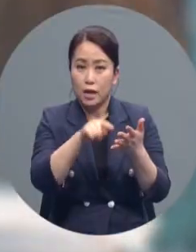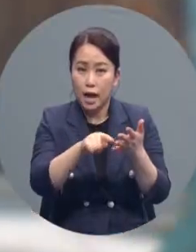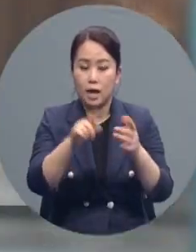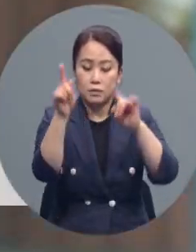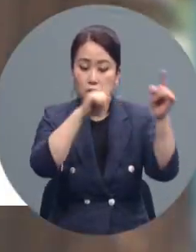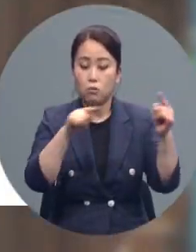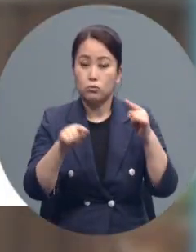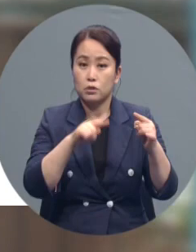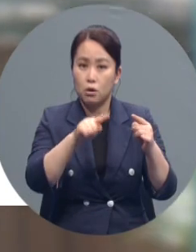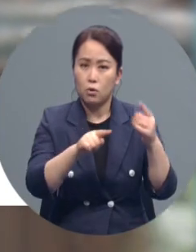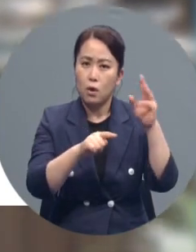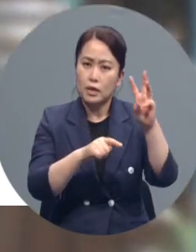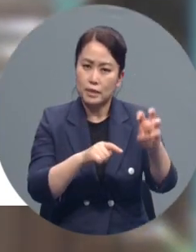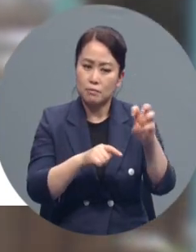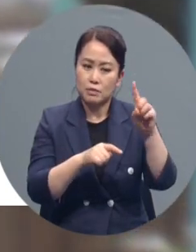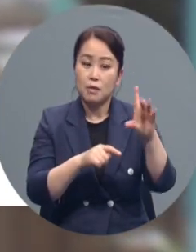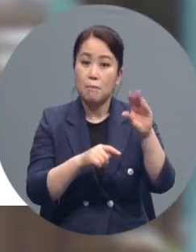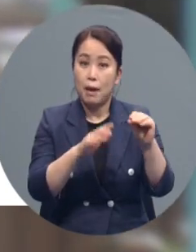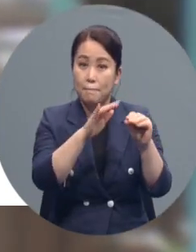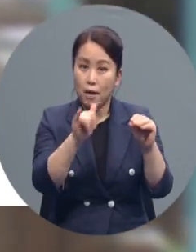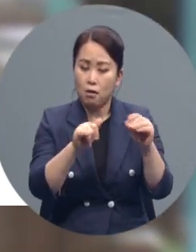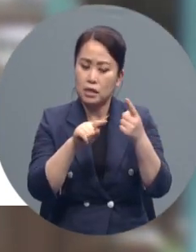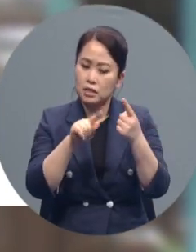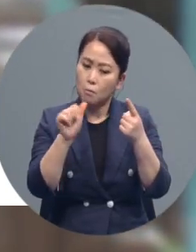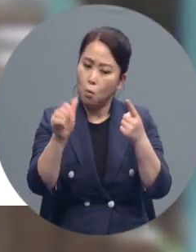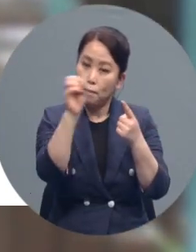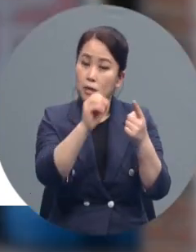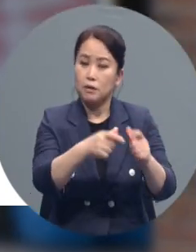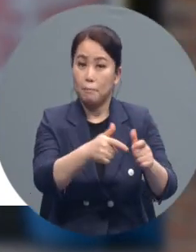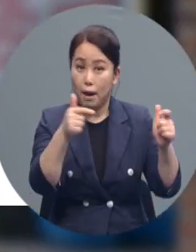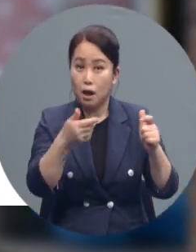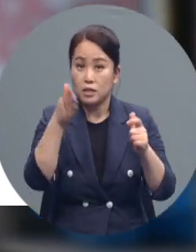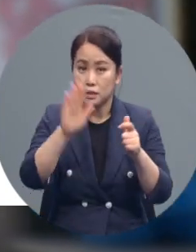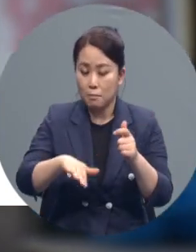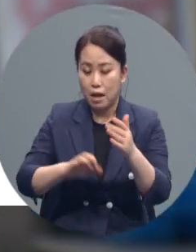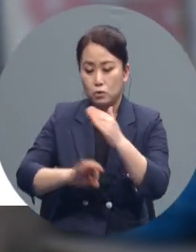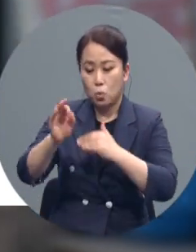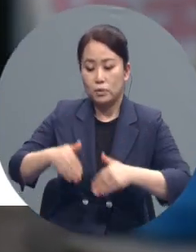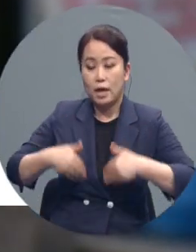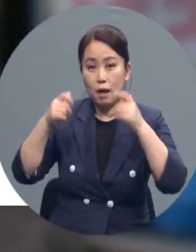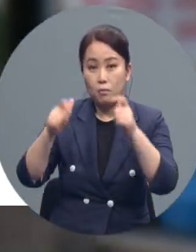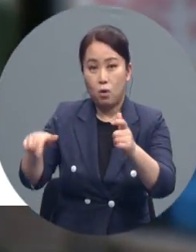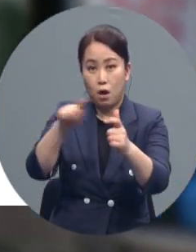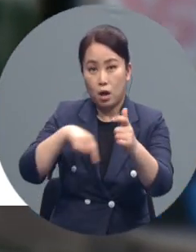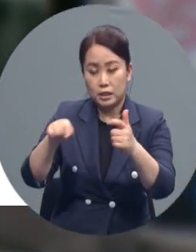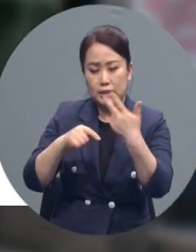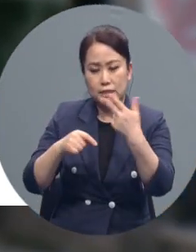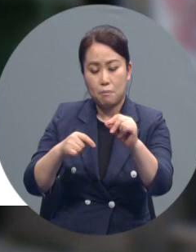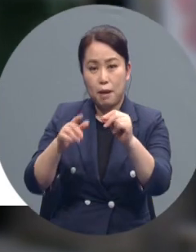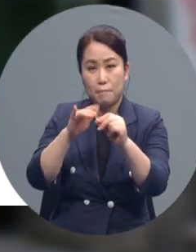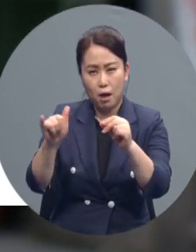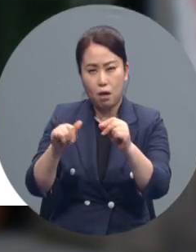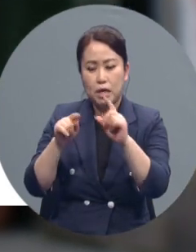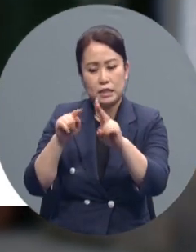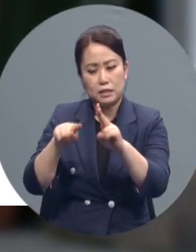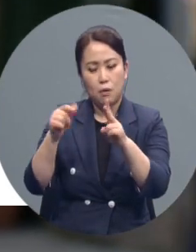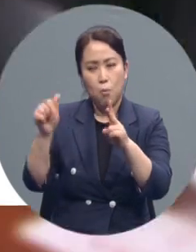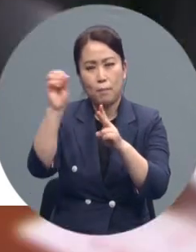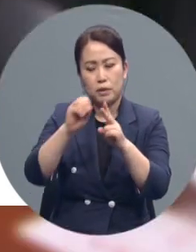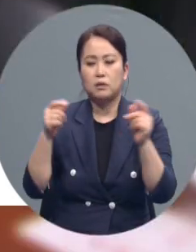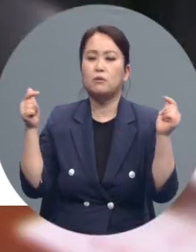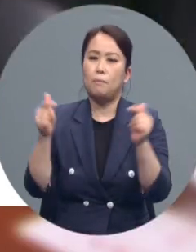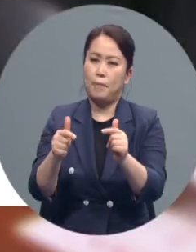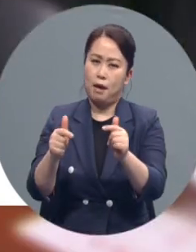전국적으로 31만 명 1.5% 늘었는데 동남 번은 그 수가 7만 명 2.5% 가